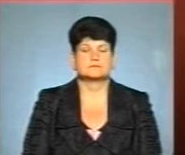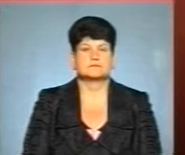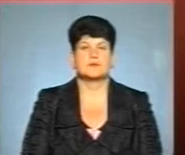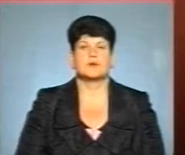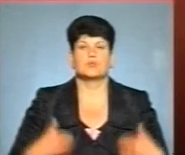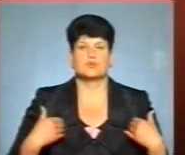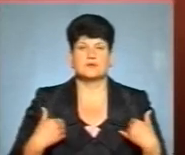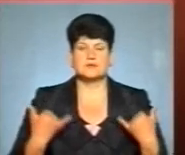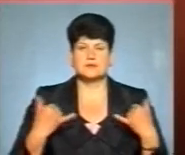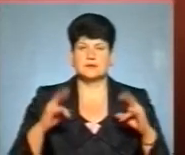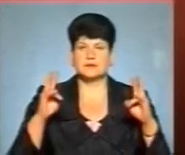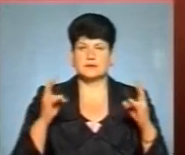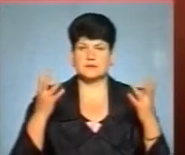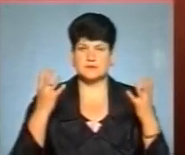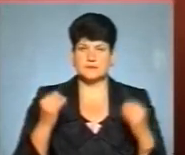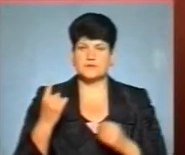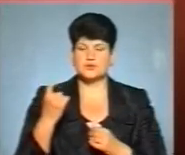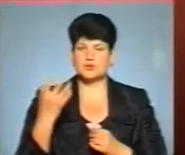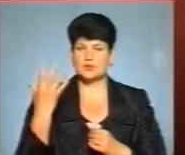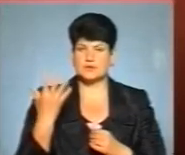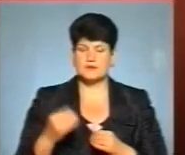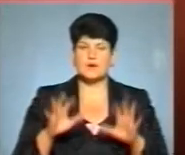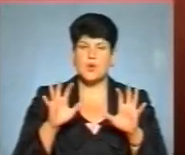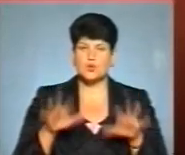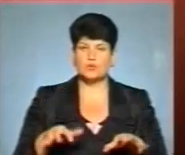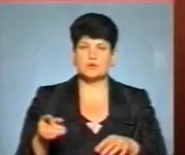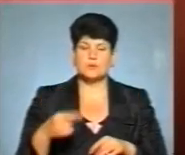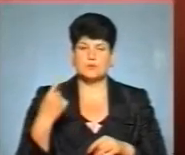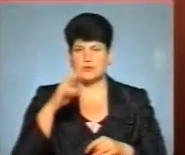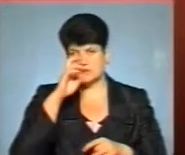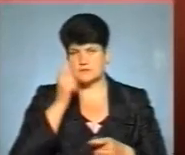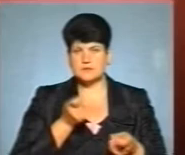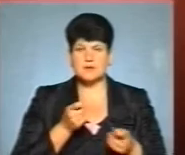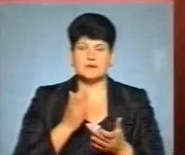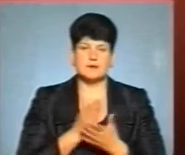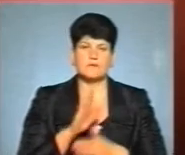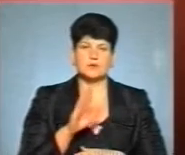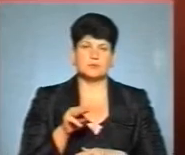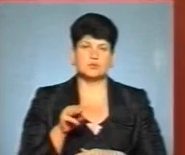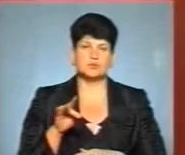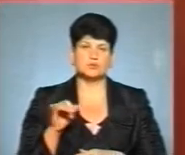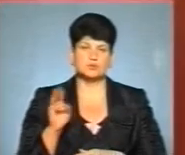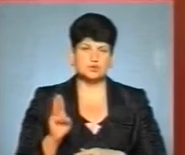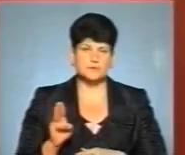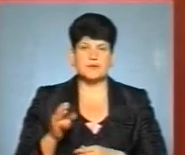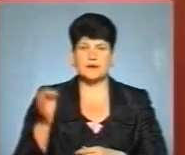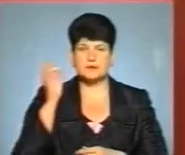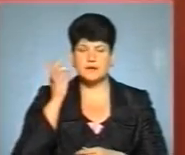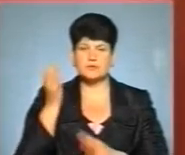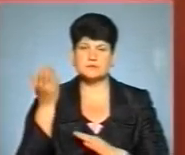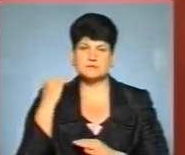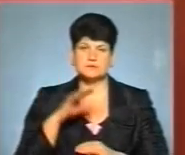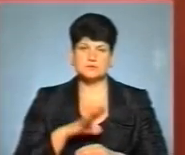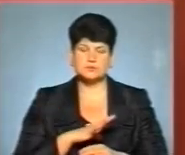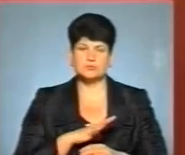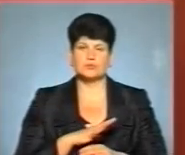Моє вітання в ефірі «Тема дня». 100 днів, як головою Тернопільської облдержадміністрації є Володимир Труш. Нагадаю, до того очолював